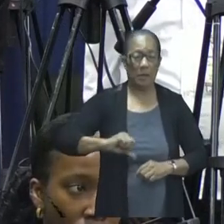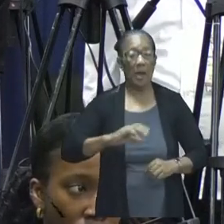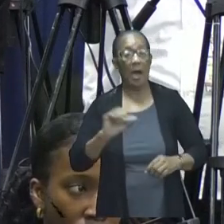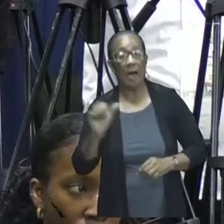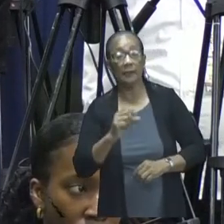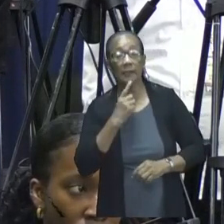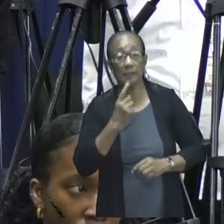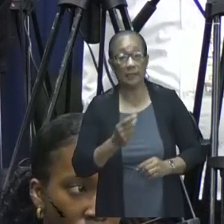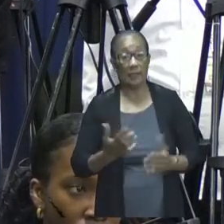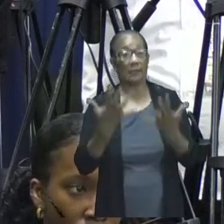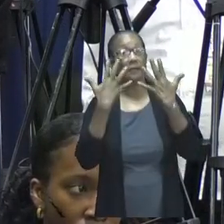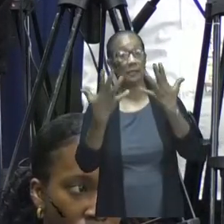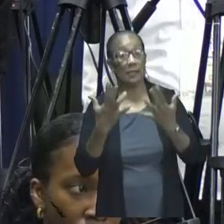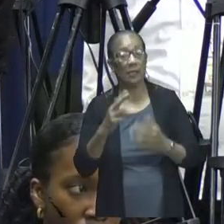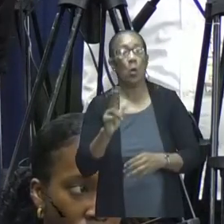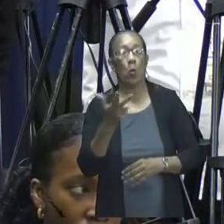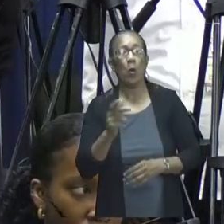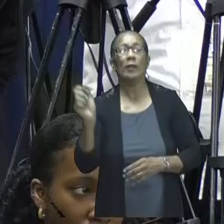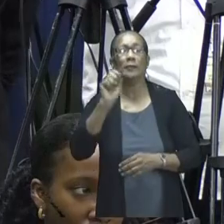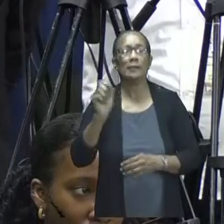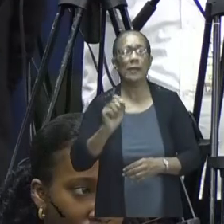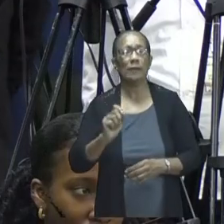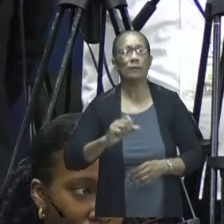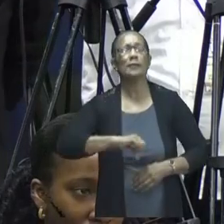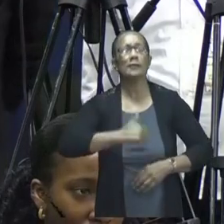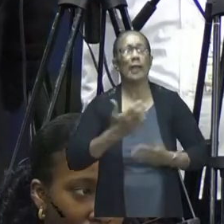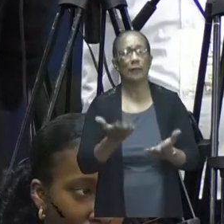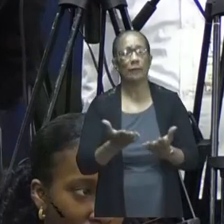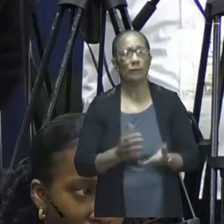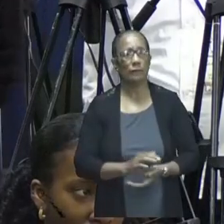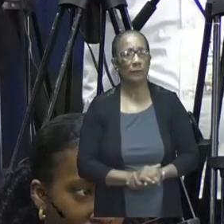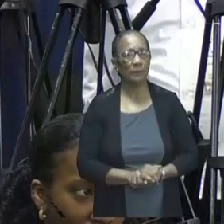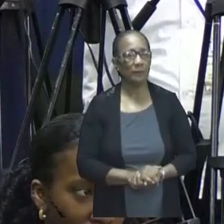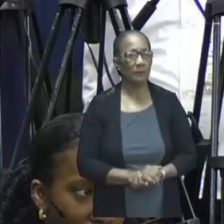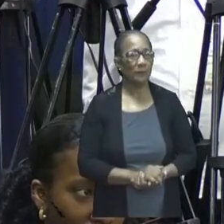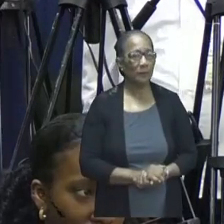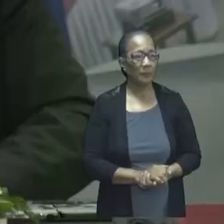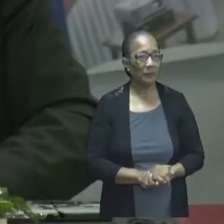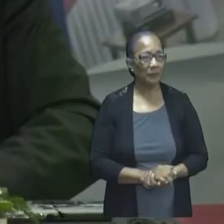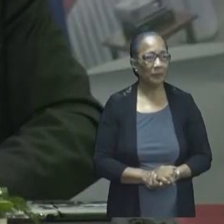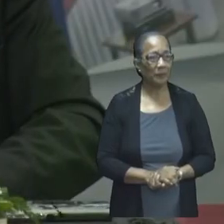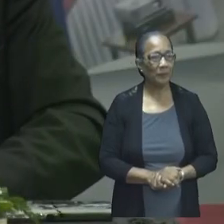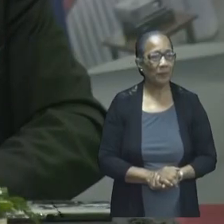wil ik zever cliënt wintermaanden